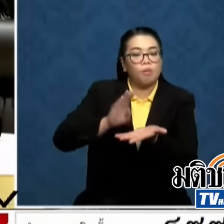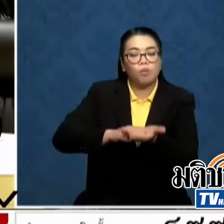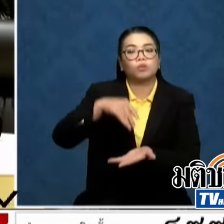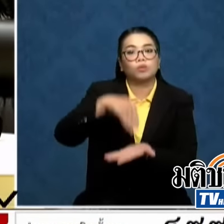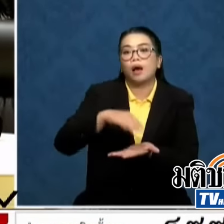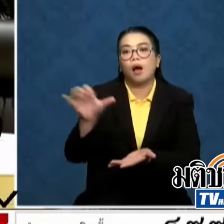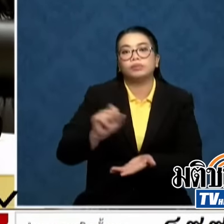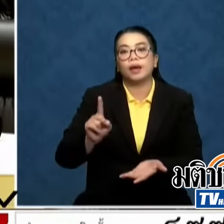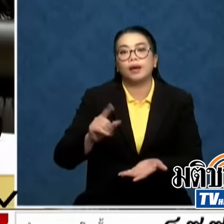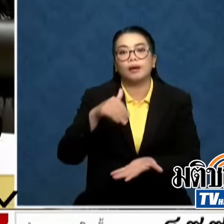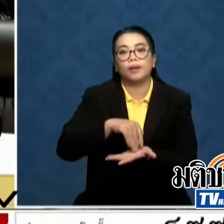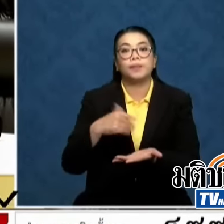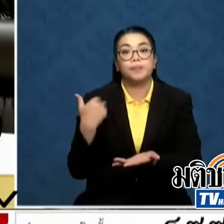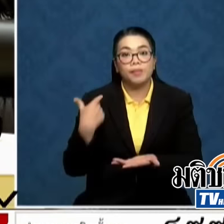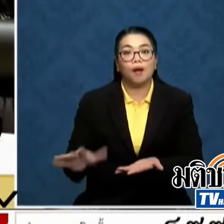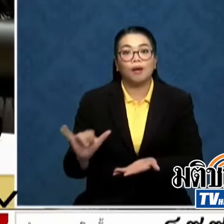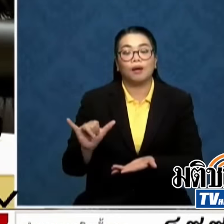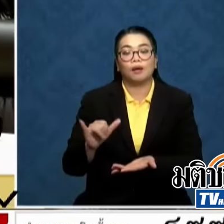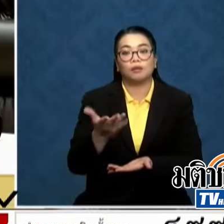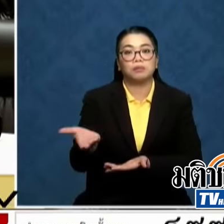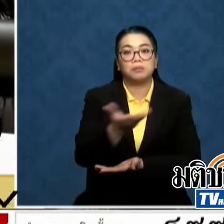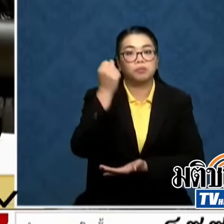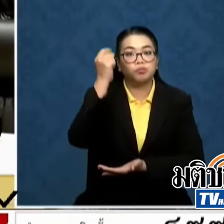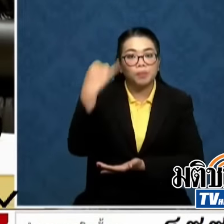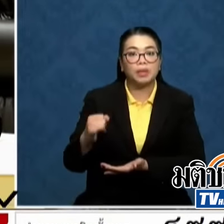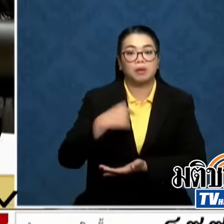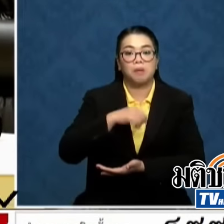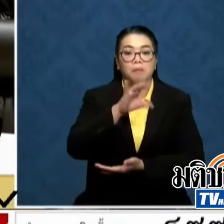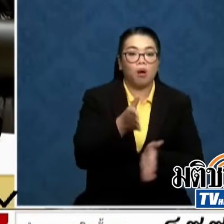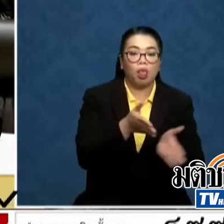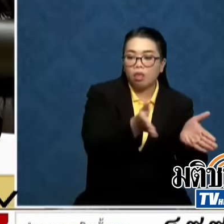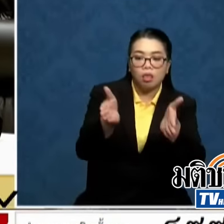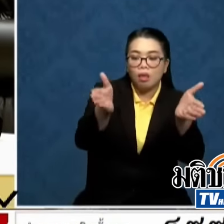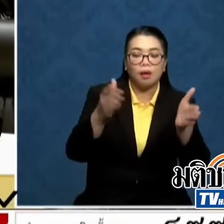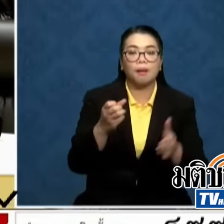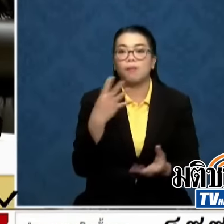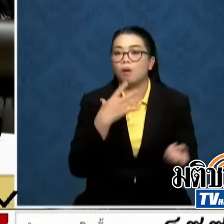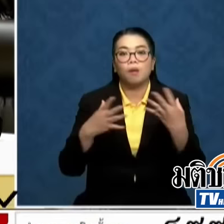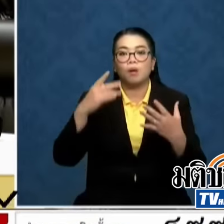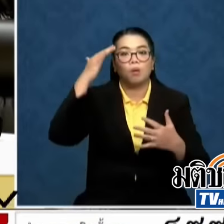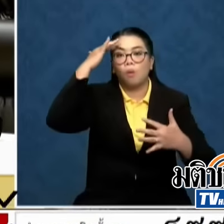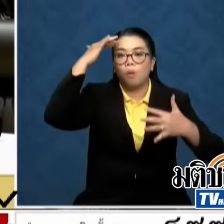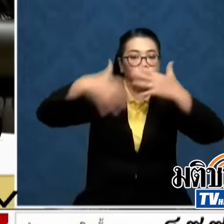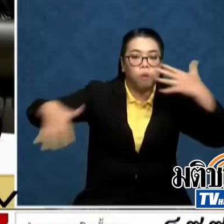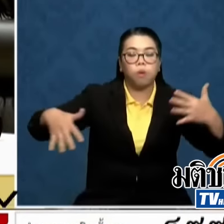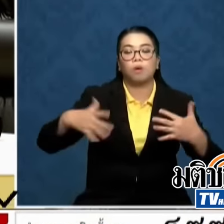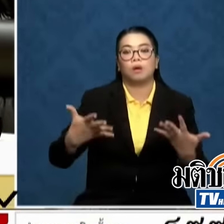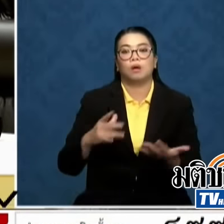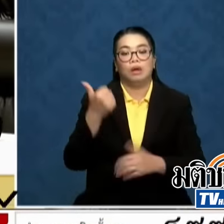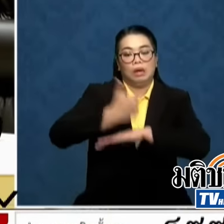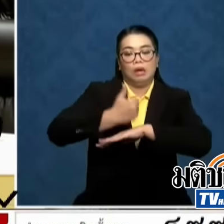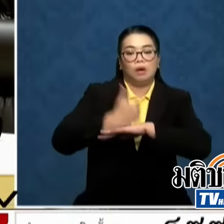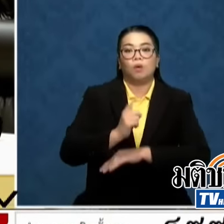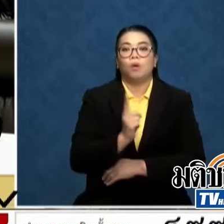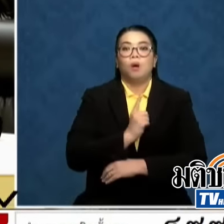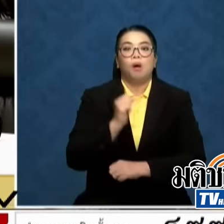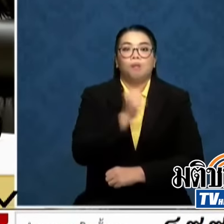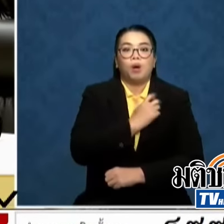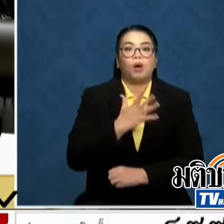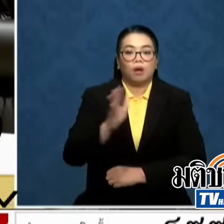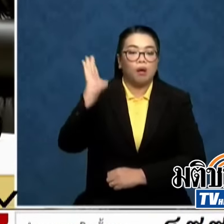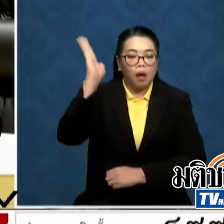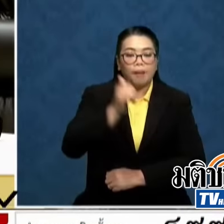ข้อมูลวันนี้บางที่เข้าใจผิดบอกไปทางนึงอีกที่นึงบอกไปทางนึงท่านอธิบดีคนเดียวท่านไม่ไหว